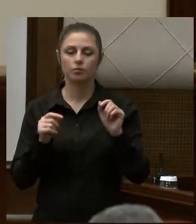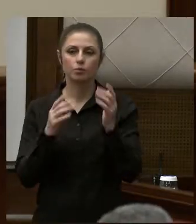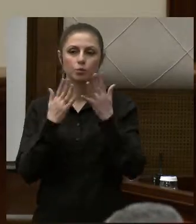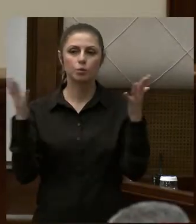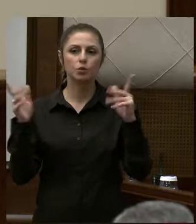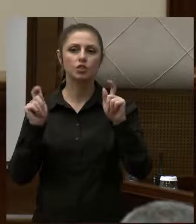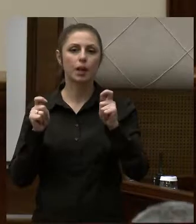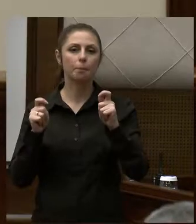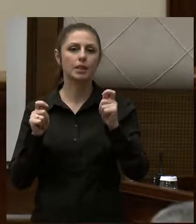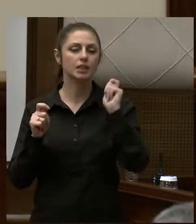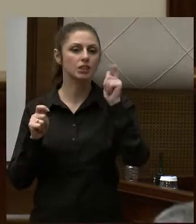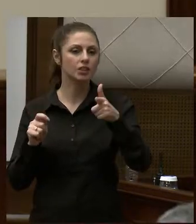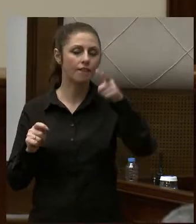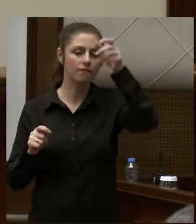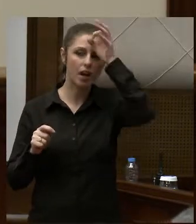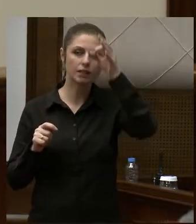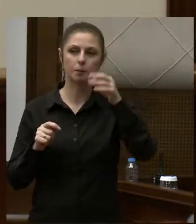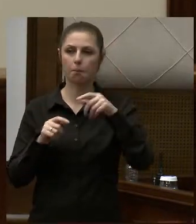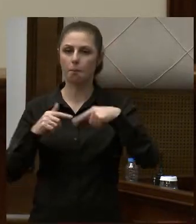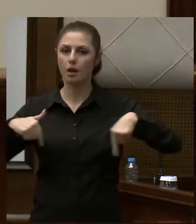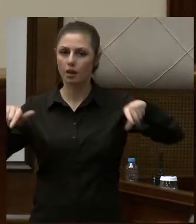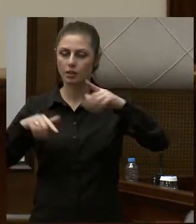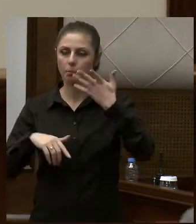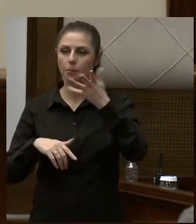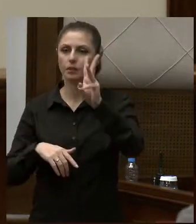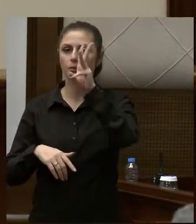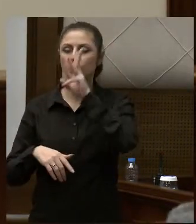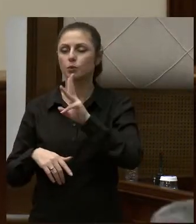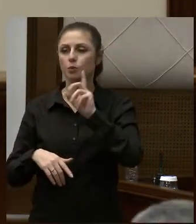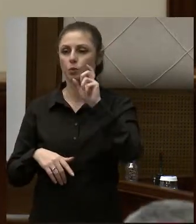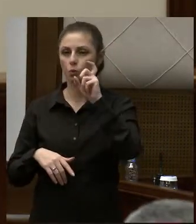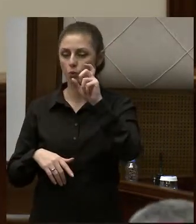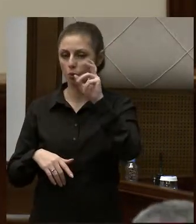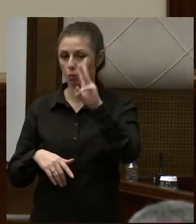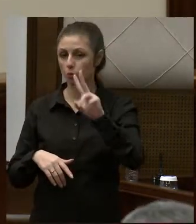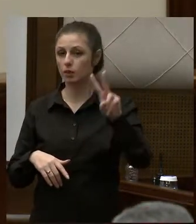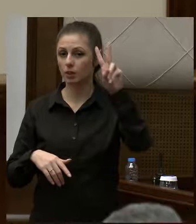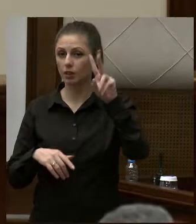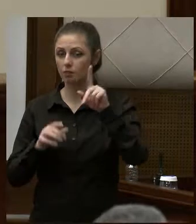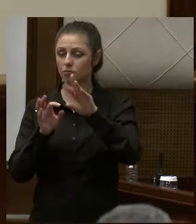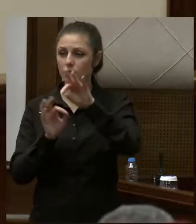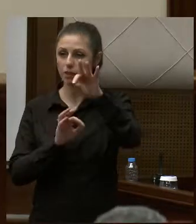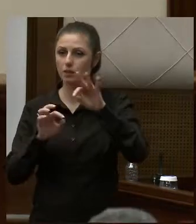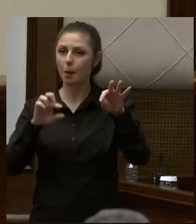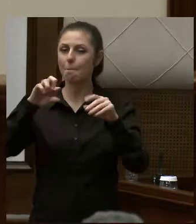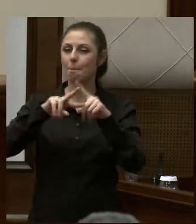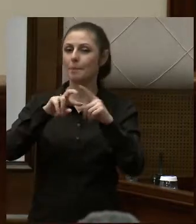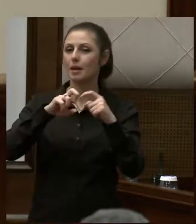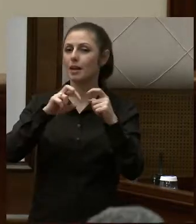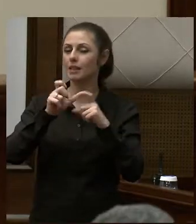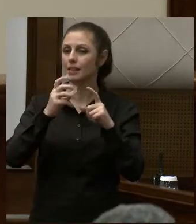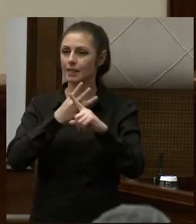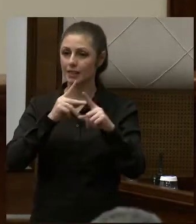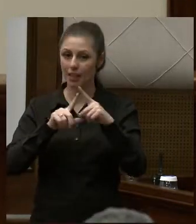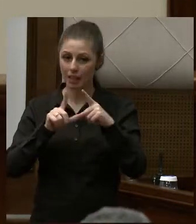Büyükçekmece ilçesi Fatih Mahallesi 5337 ada 1 sayılı parselde belediyemiz adına